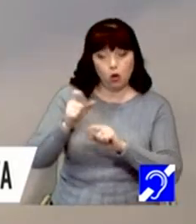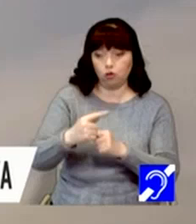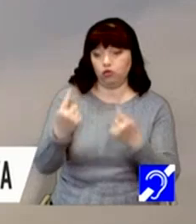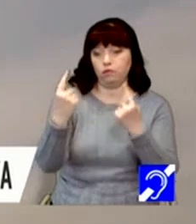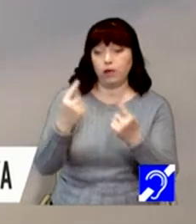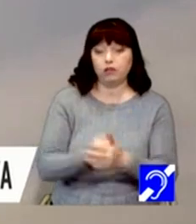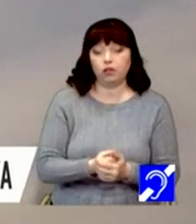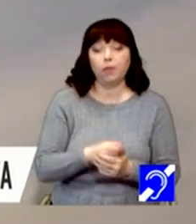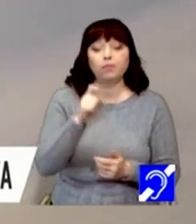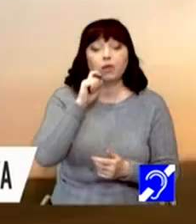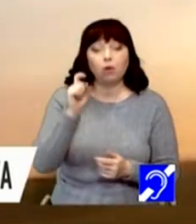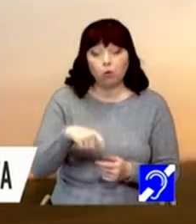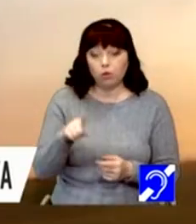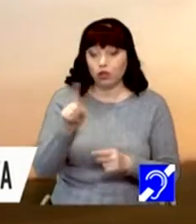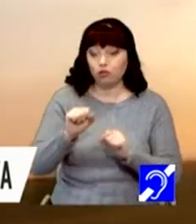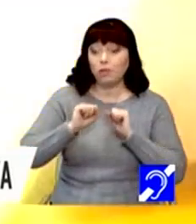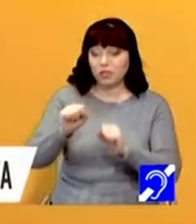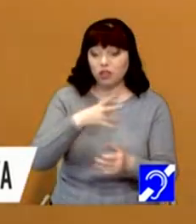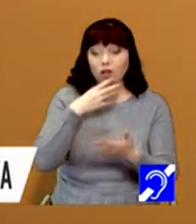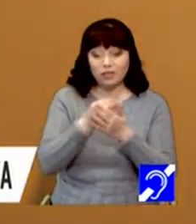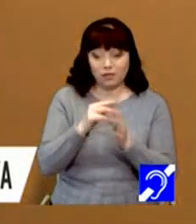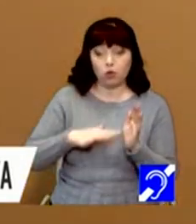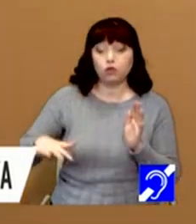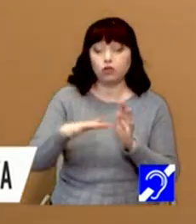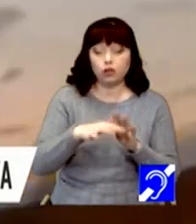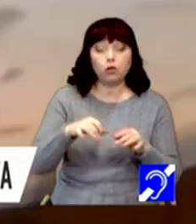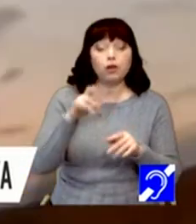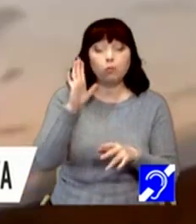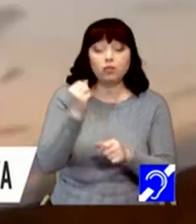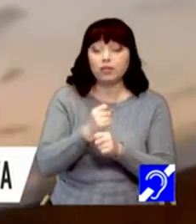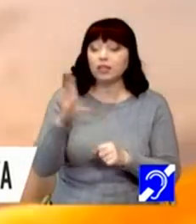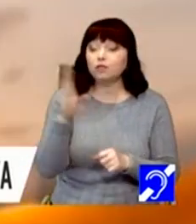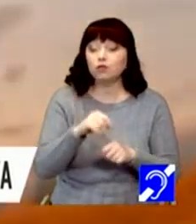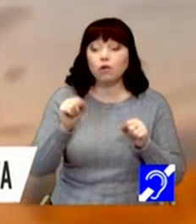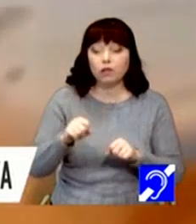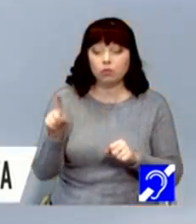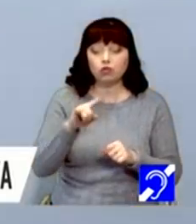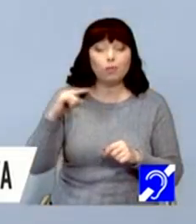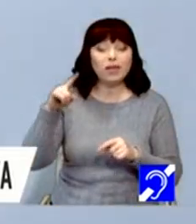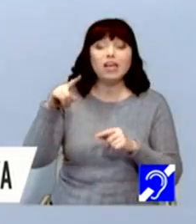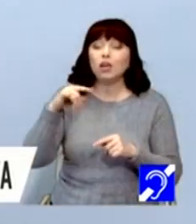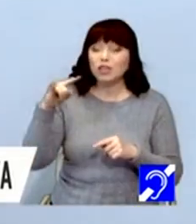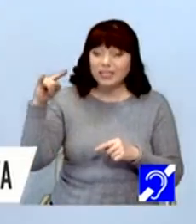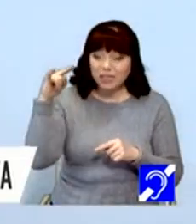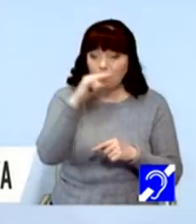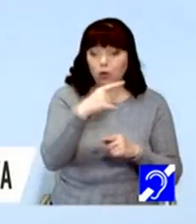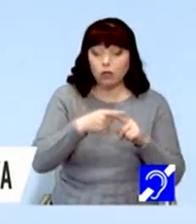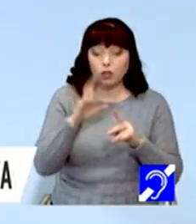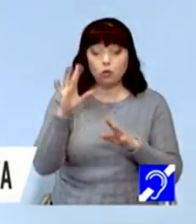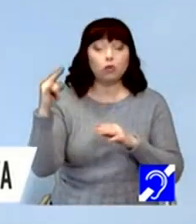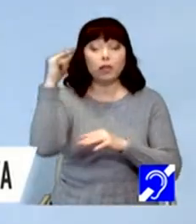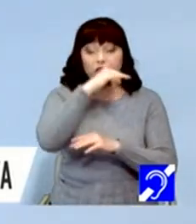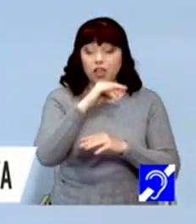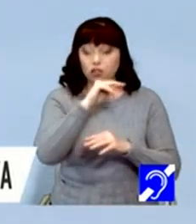pentru a apăra teritoriul posibil ca inclusiv care zboară spre